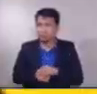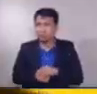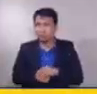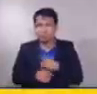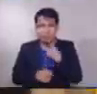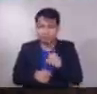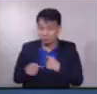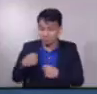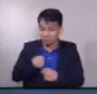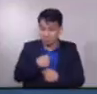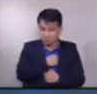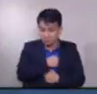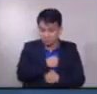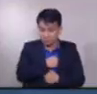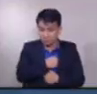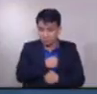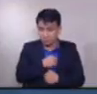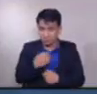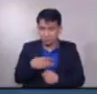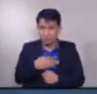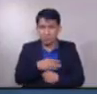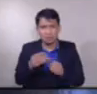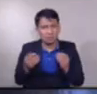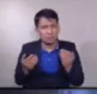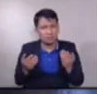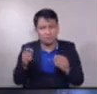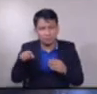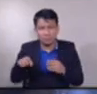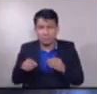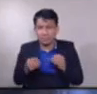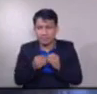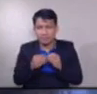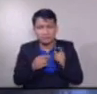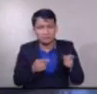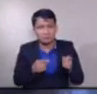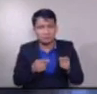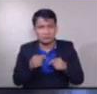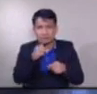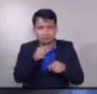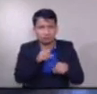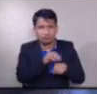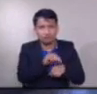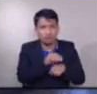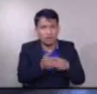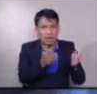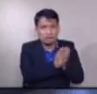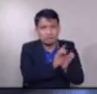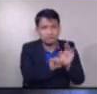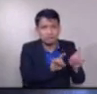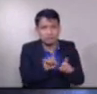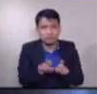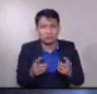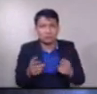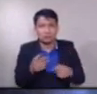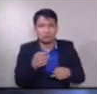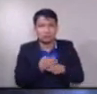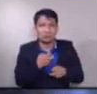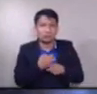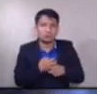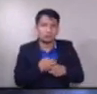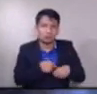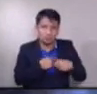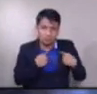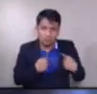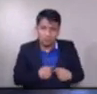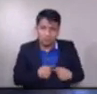Ang Senado lang. And the more you are not consulting the people, the more the people's heart are hardened.